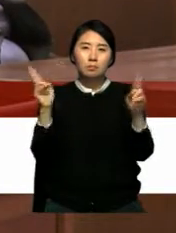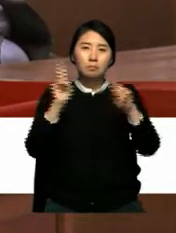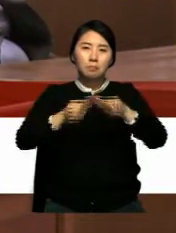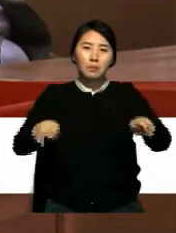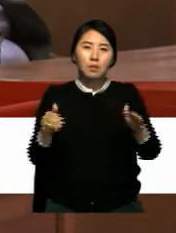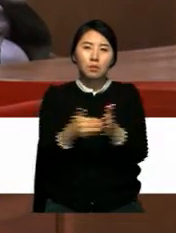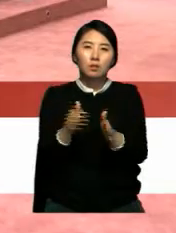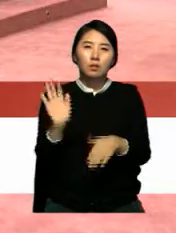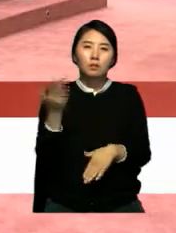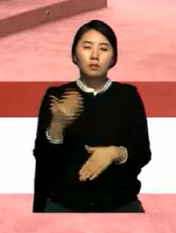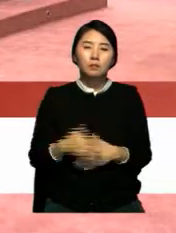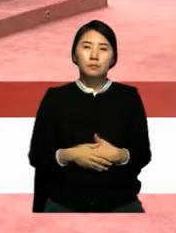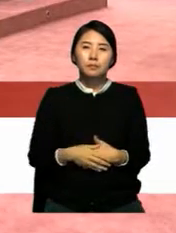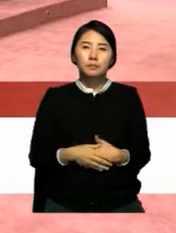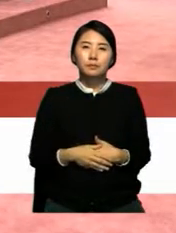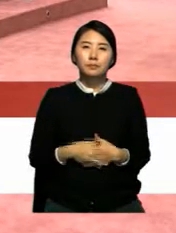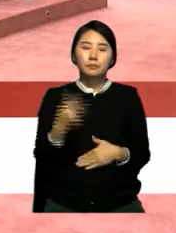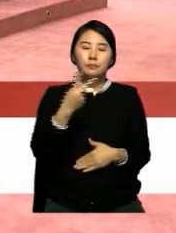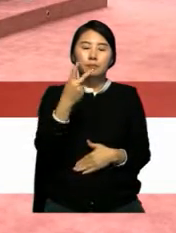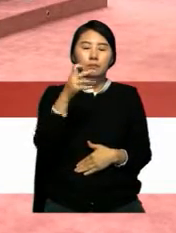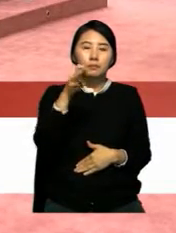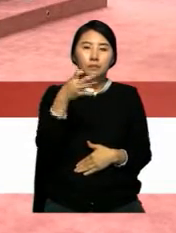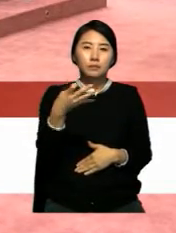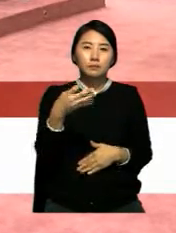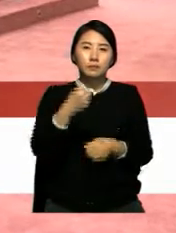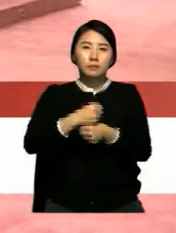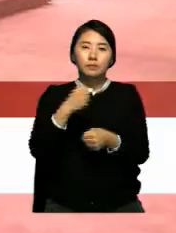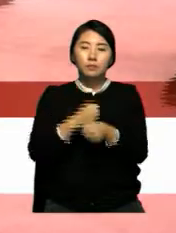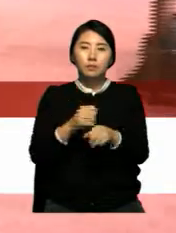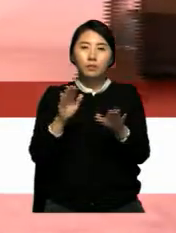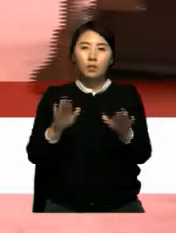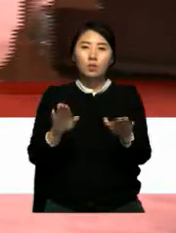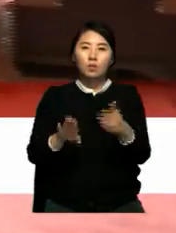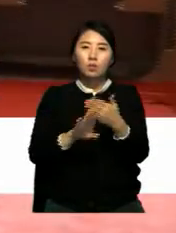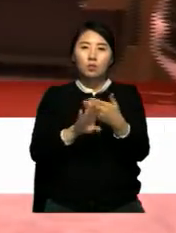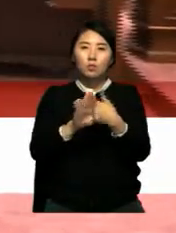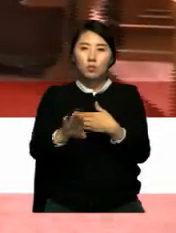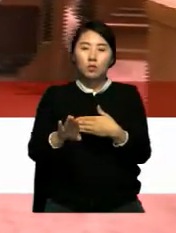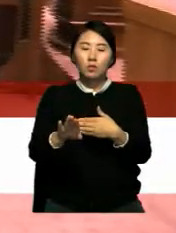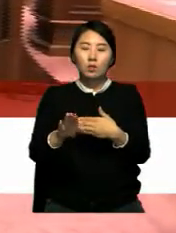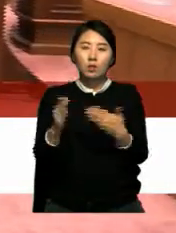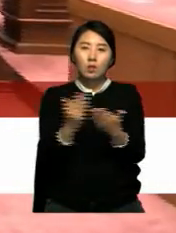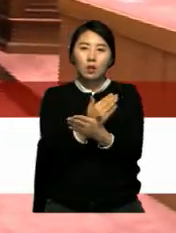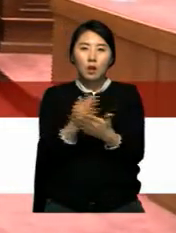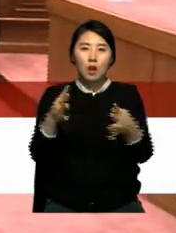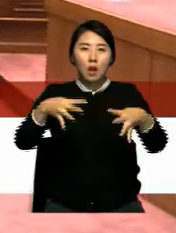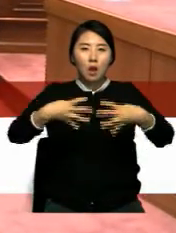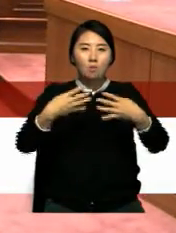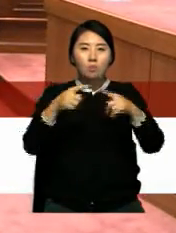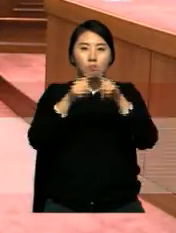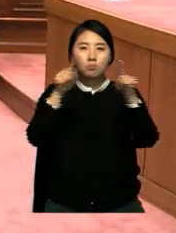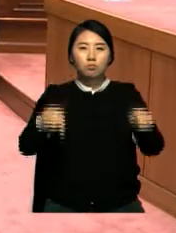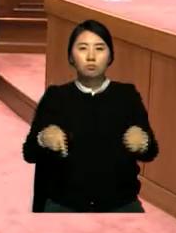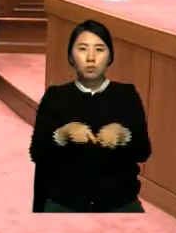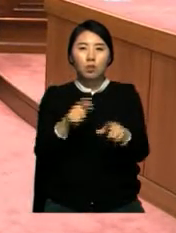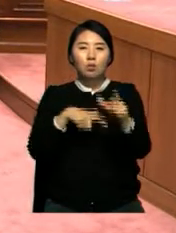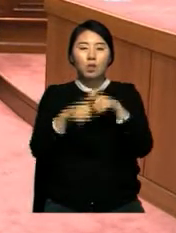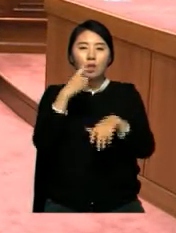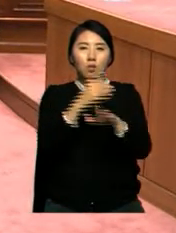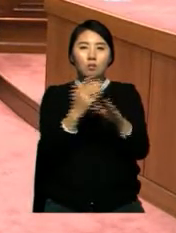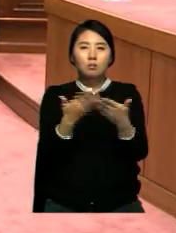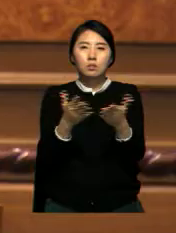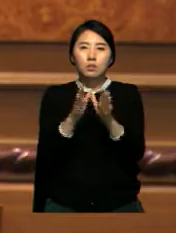시작됐습니다 지난 2014년에 작성한 올해 후반기 의장단 배분 합의문을 놓고 더불어 민주당과